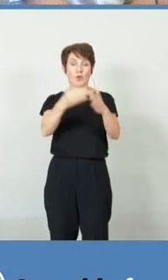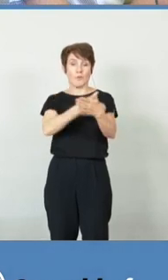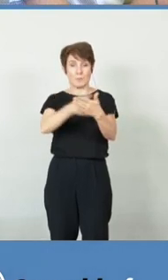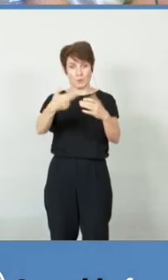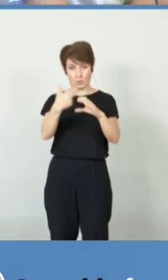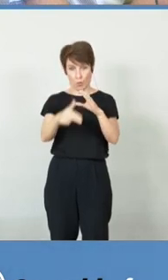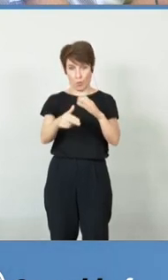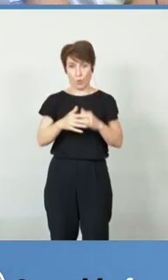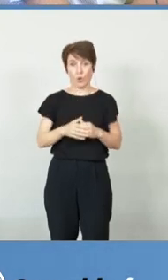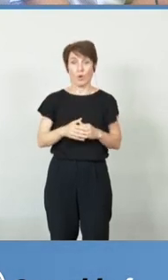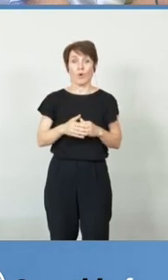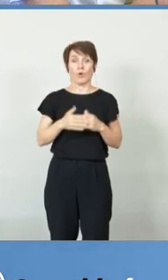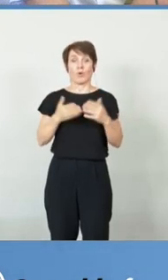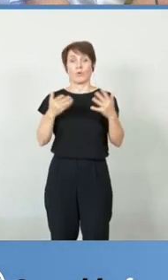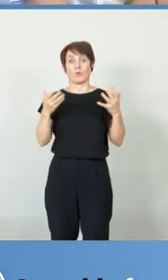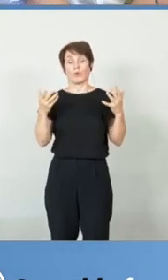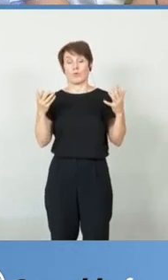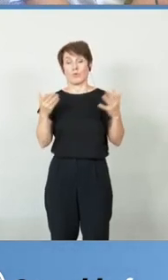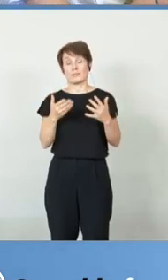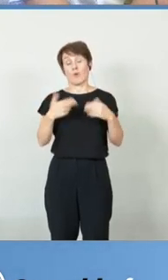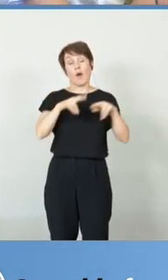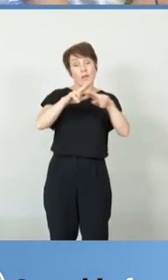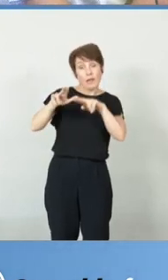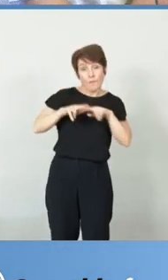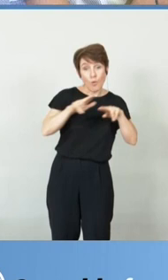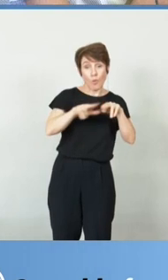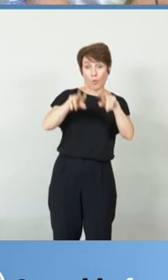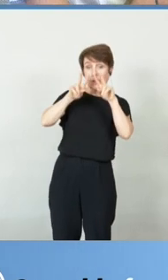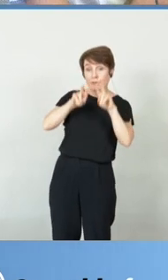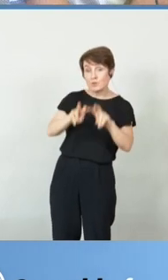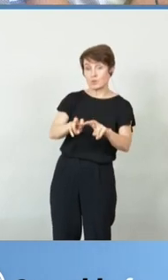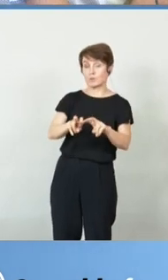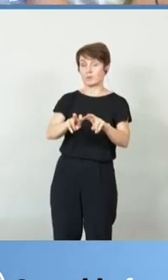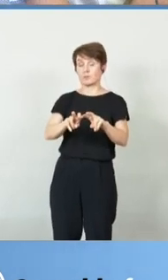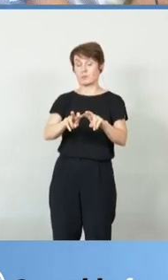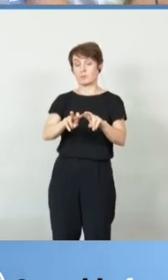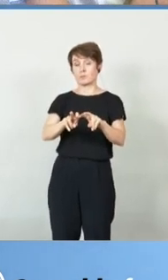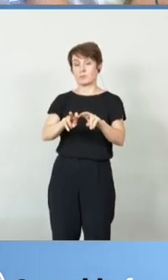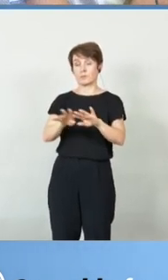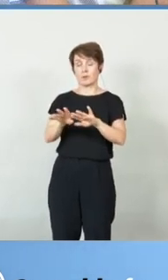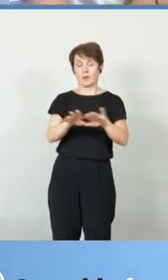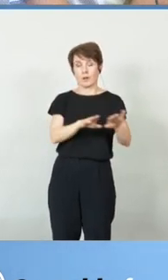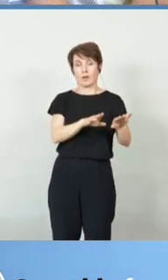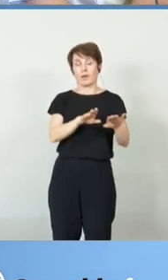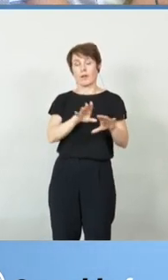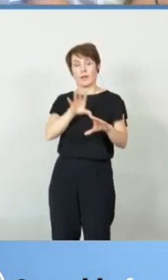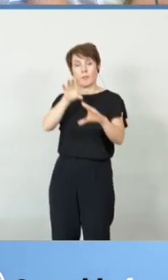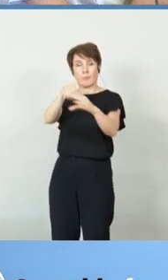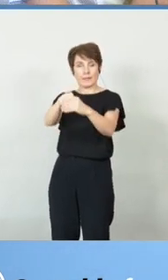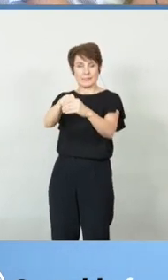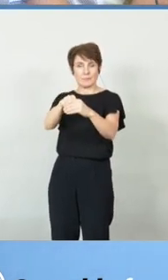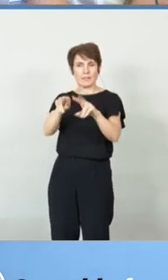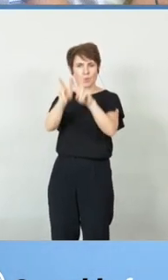ce sont des travaux et des études une légère baisse de la participation aux actes bien qu'elle soit